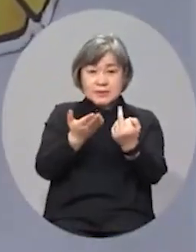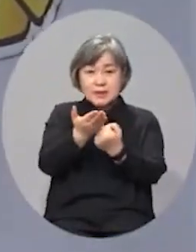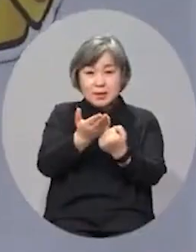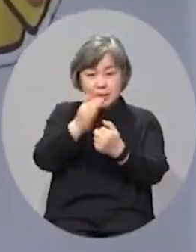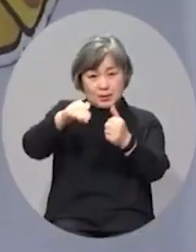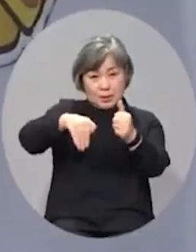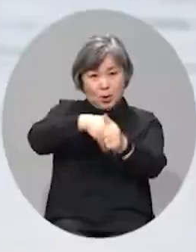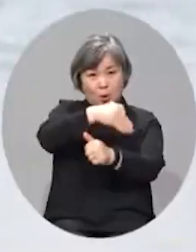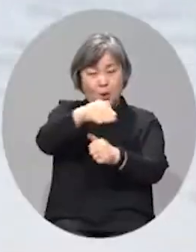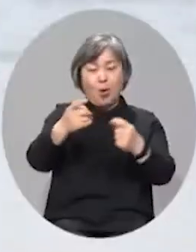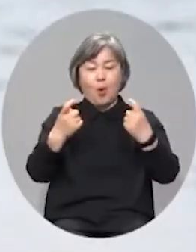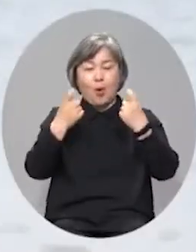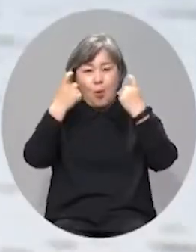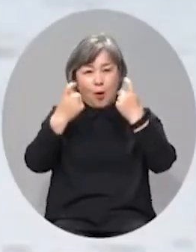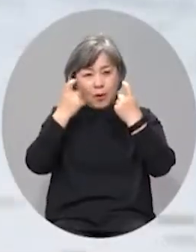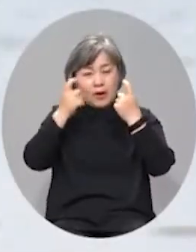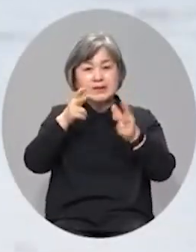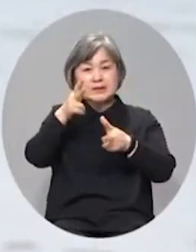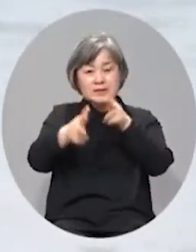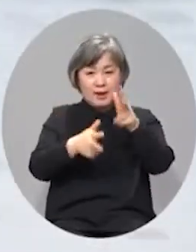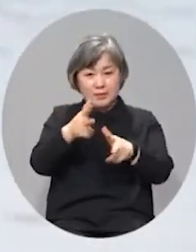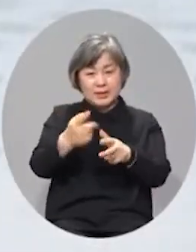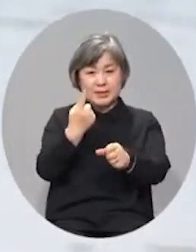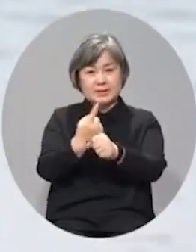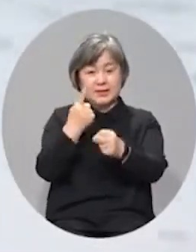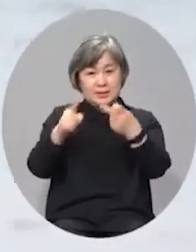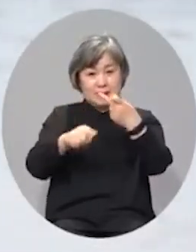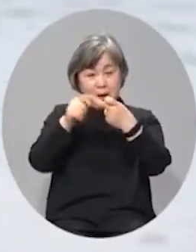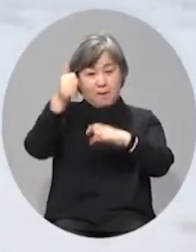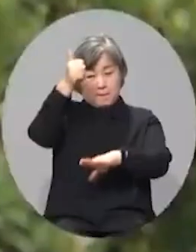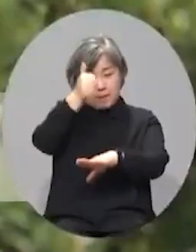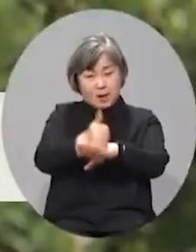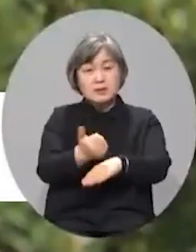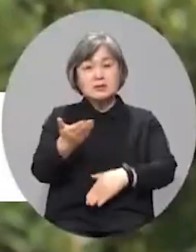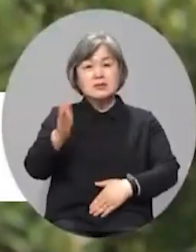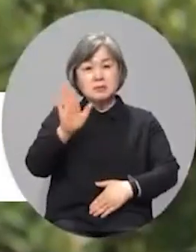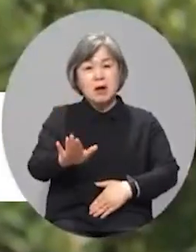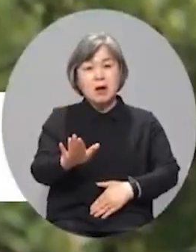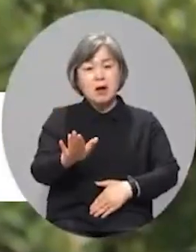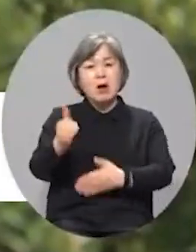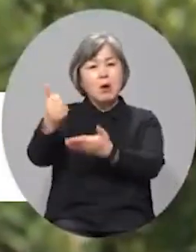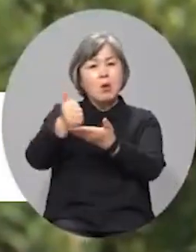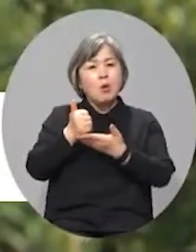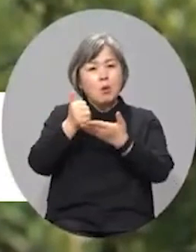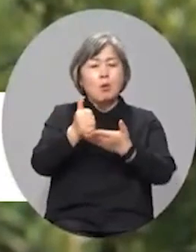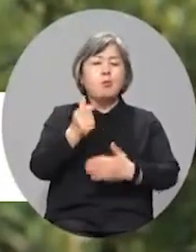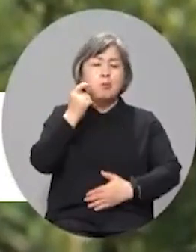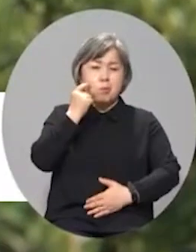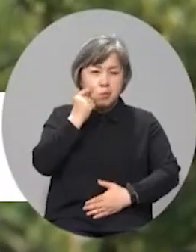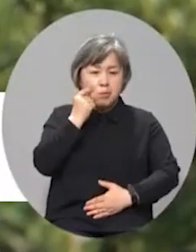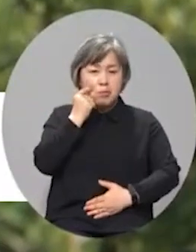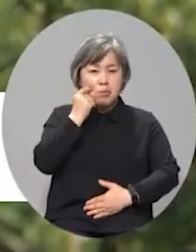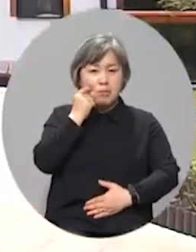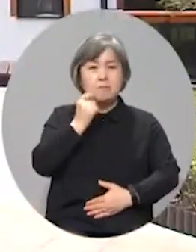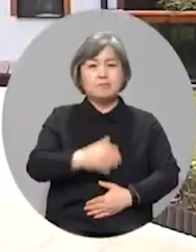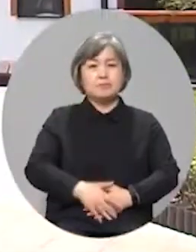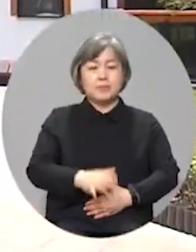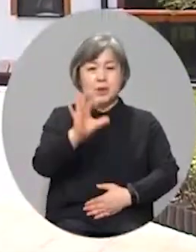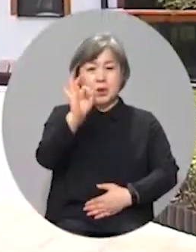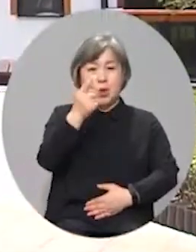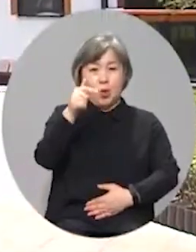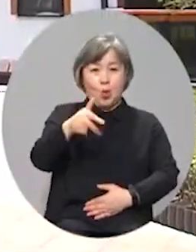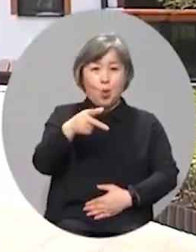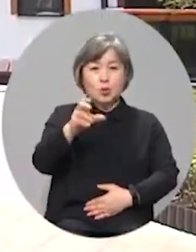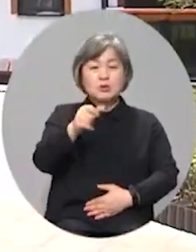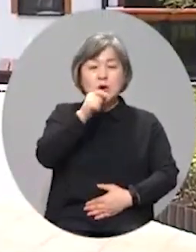생태 관광지로 만드는 사업이 지난 연말 완료됐지만 아직 탐방객을 받지 못하고 있습니다. 옥정호